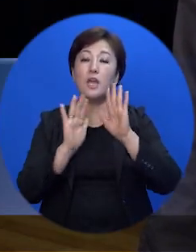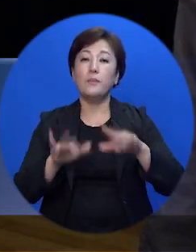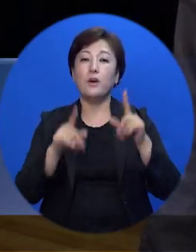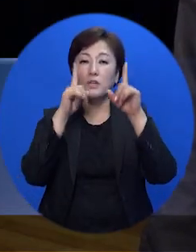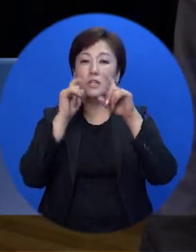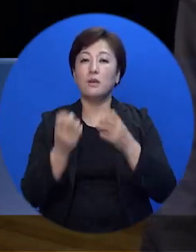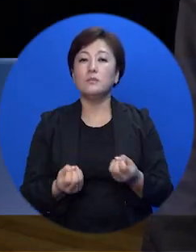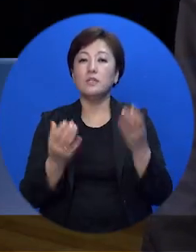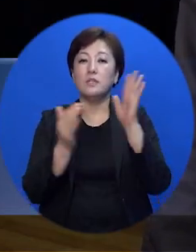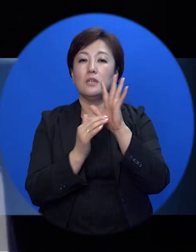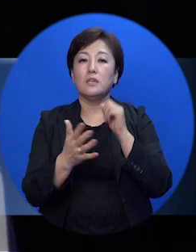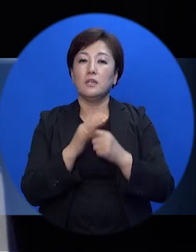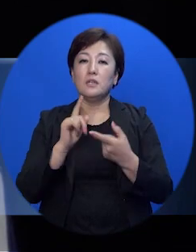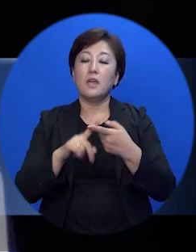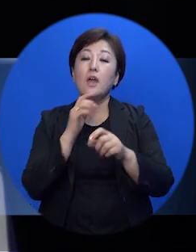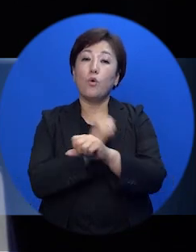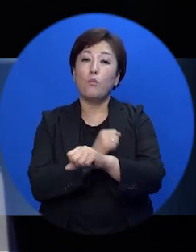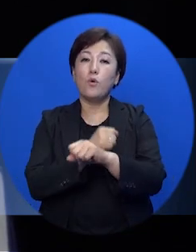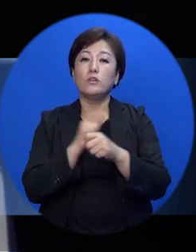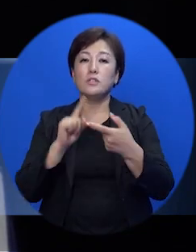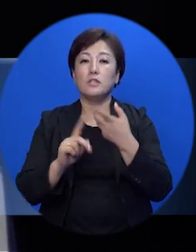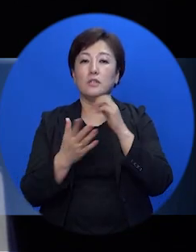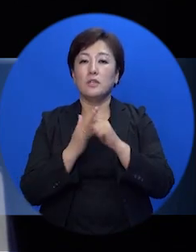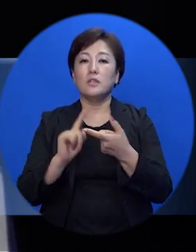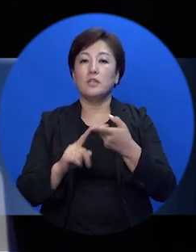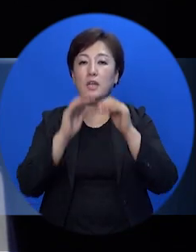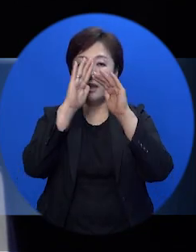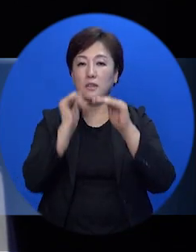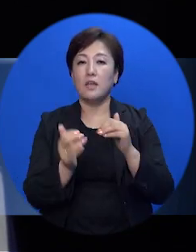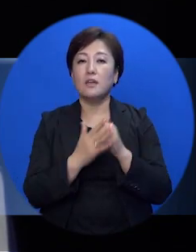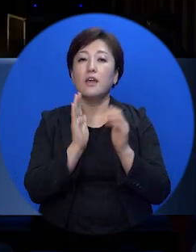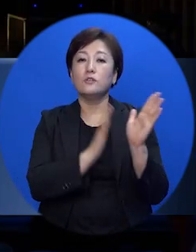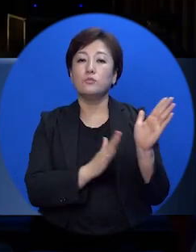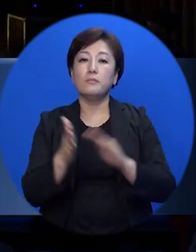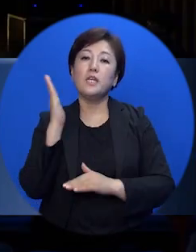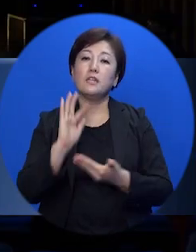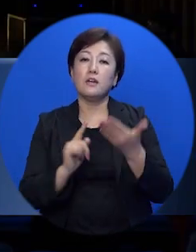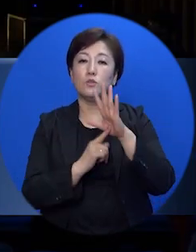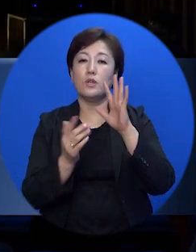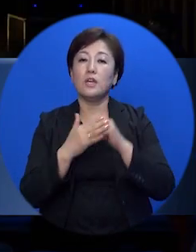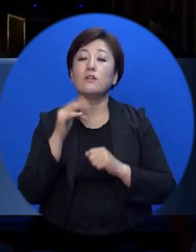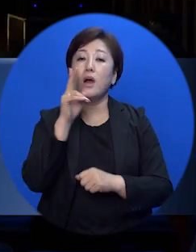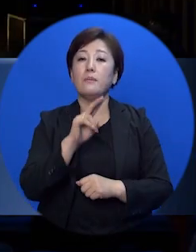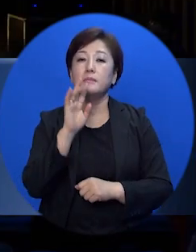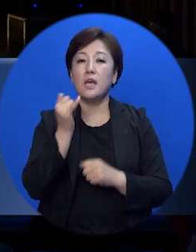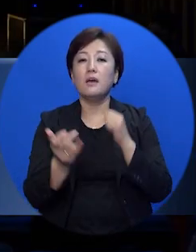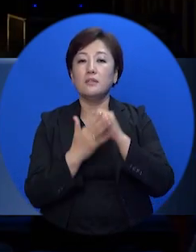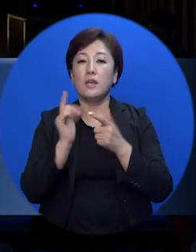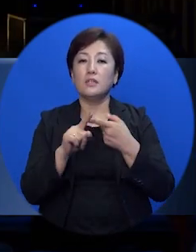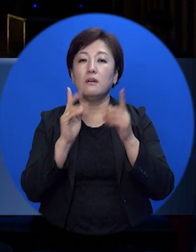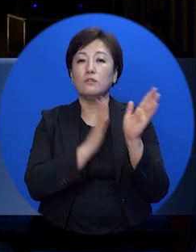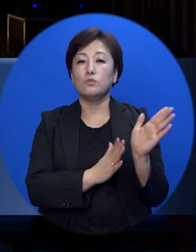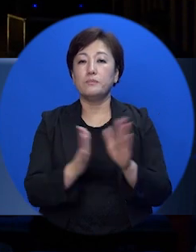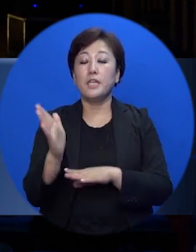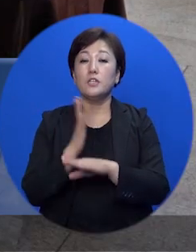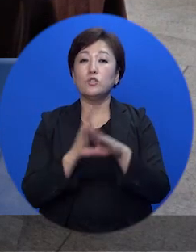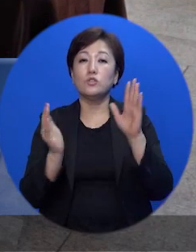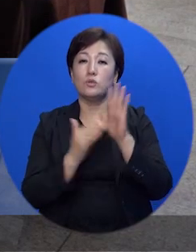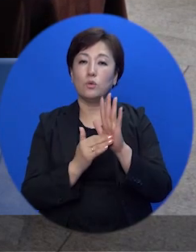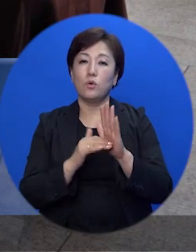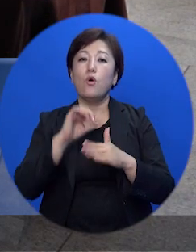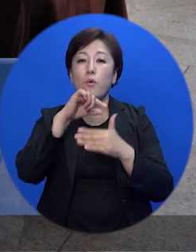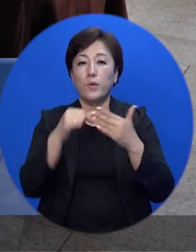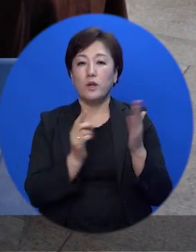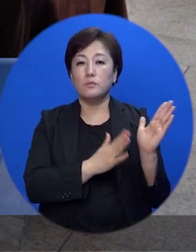기념식은 공모전 시상과 치매 극복 수기 낭독, 치매 극복 합창 대회 등으로 진행됐습니다. 부대